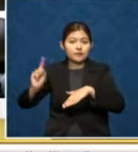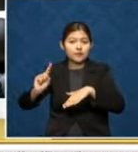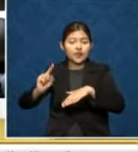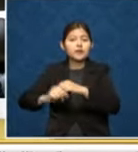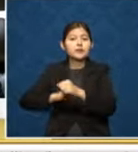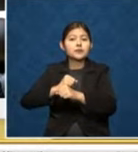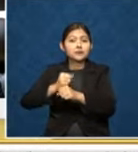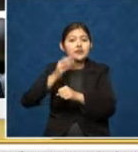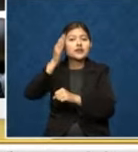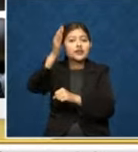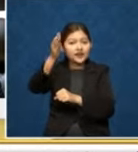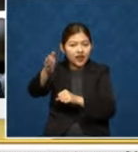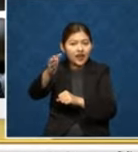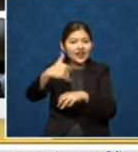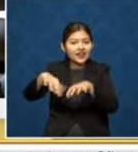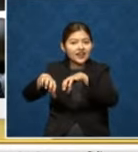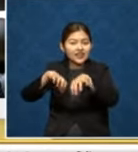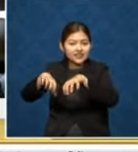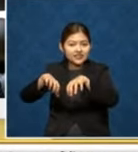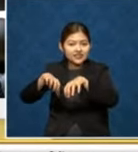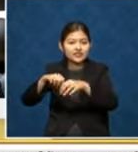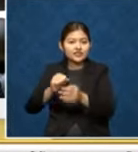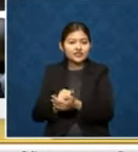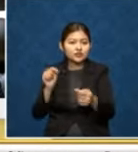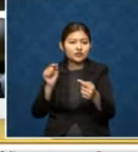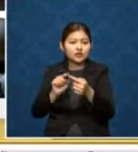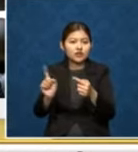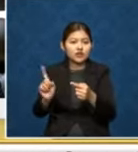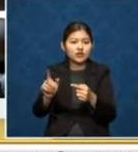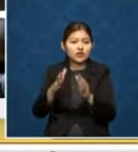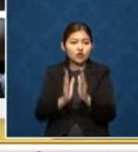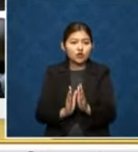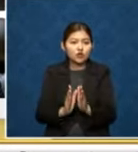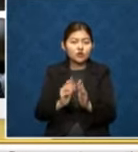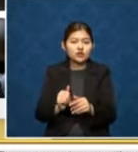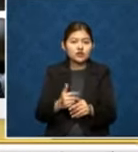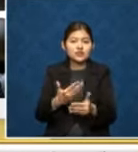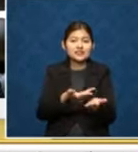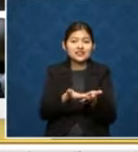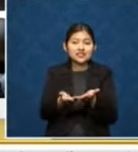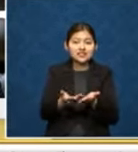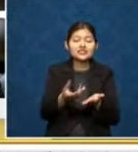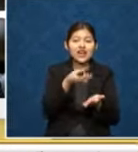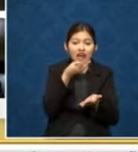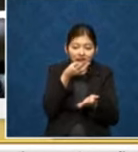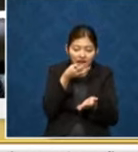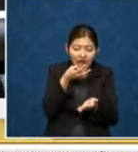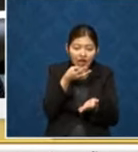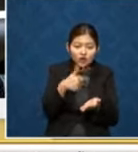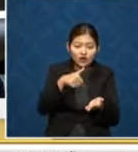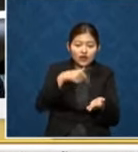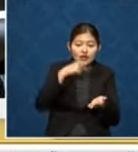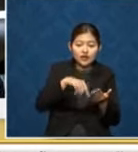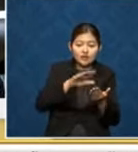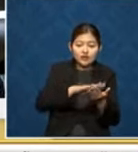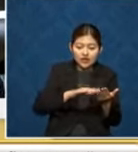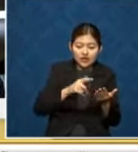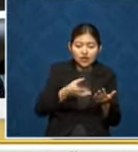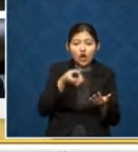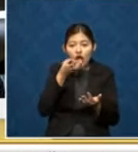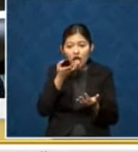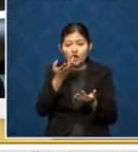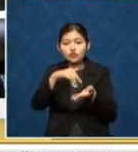ต่อๆไปให้ประสานผู้ค้าส่งออกข้าวผู้ค้าภายในประเทศให้มีการจั